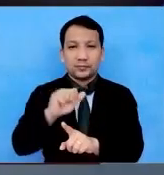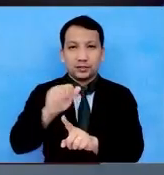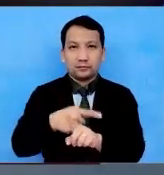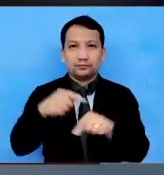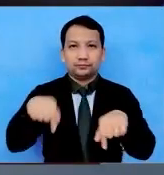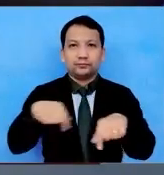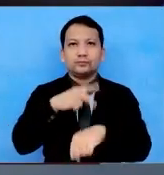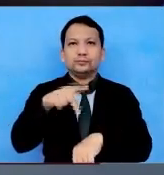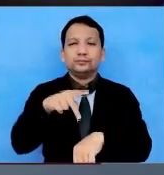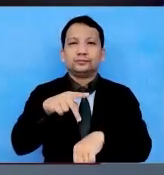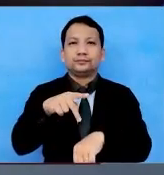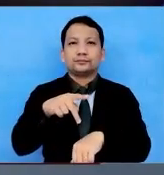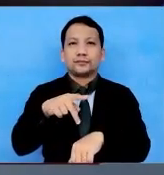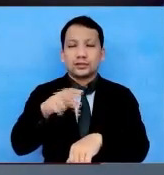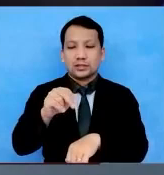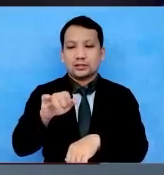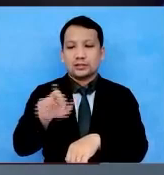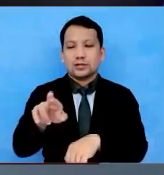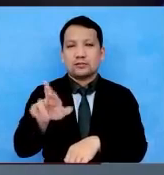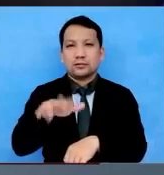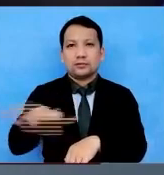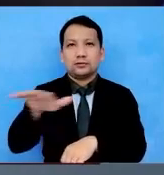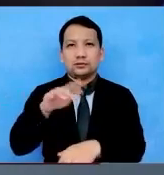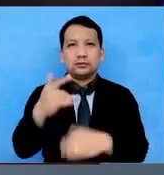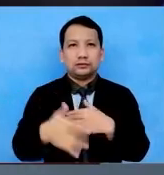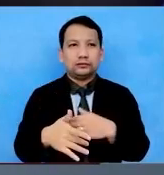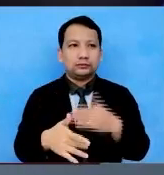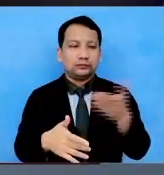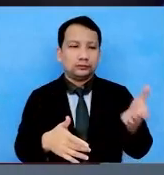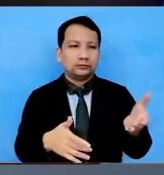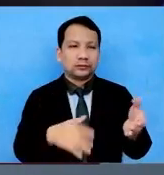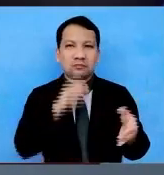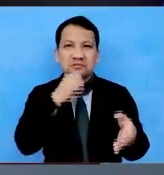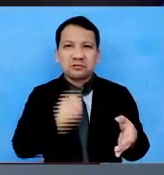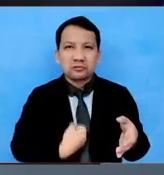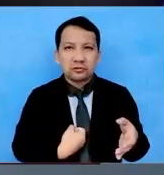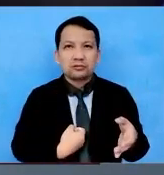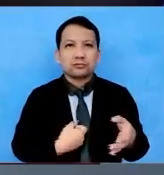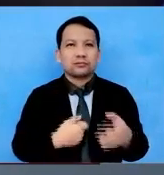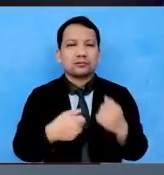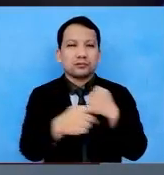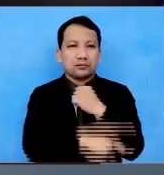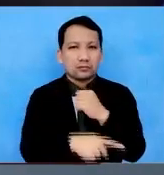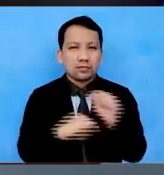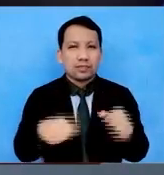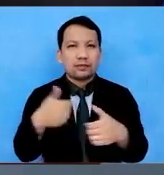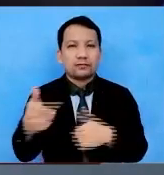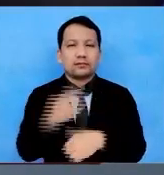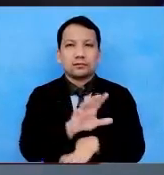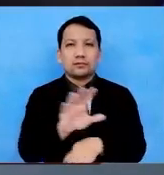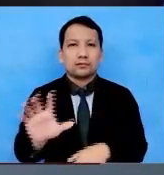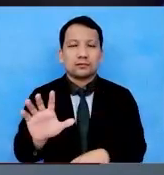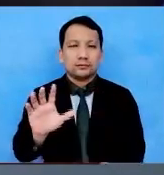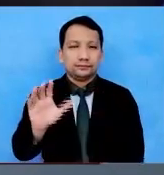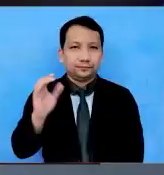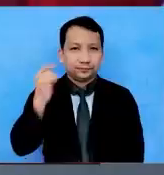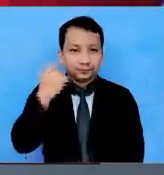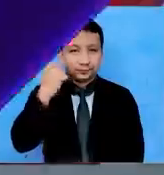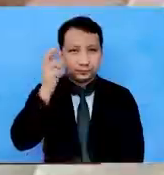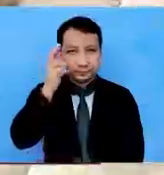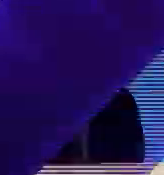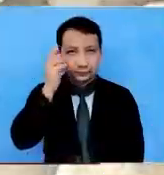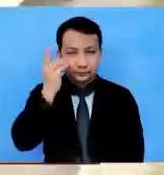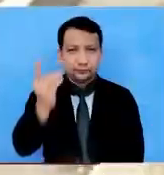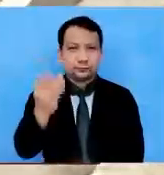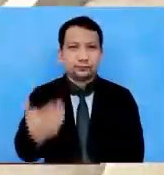Mas maaga namang i-phase out ang mga kakarag-karag ng jeep sa mga probinsya. Nasa frontline ng balitang yan si Gerard De La Peña.